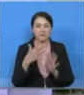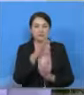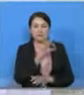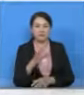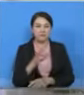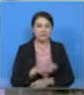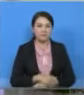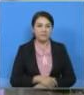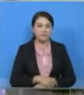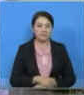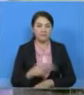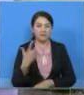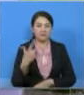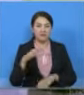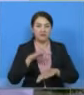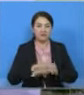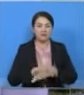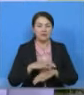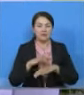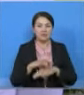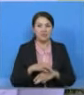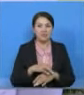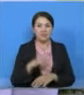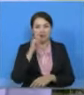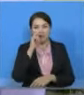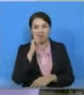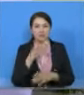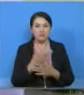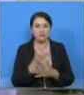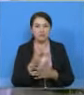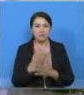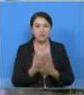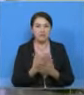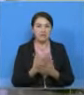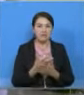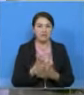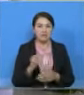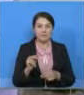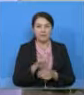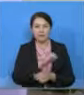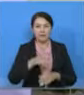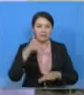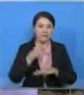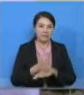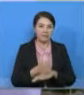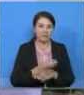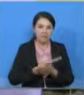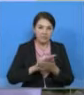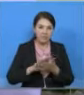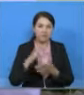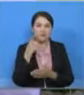70-85%. Три фактора, которые приводят к кариесу, это гигиена, самый главный, гигиена полости